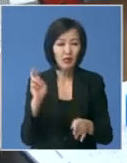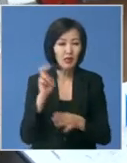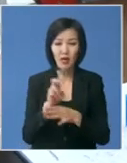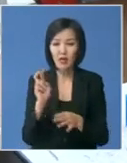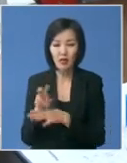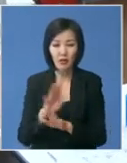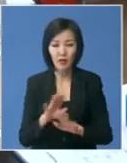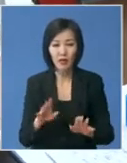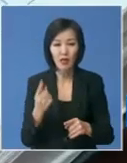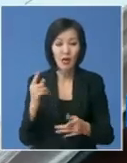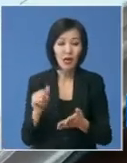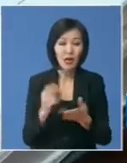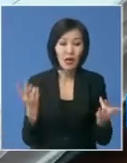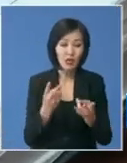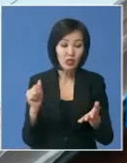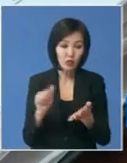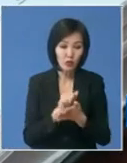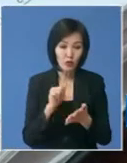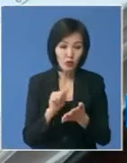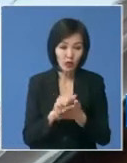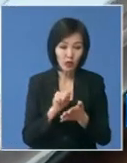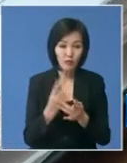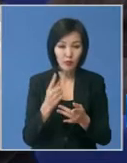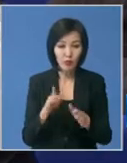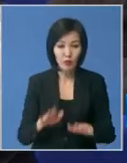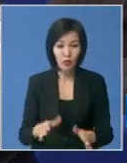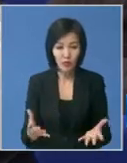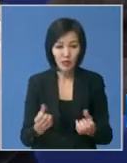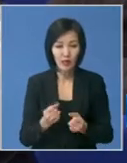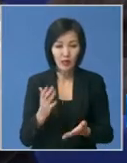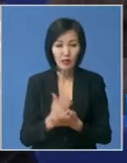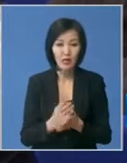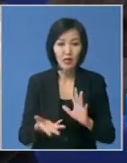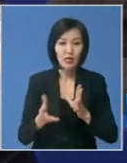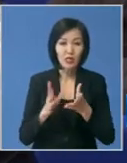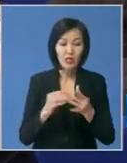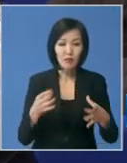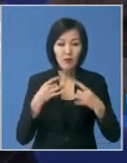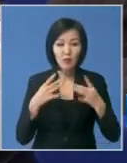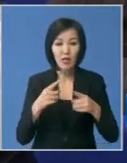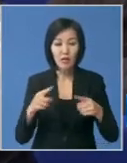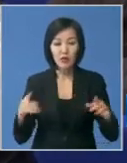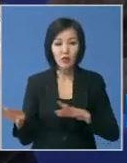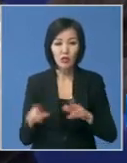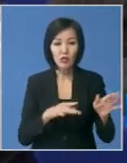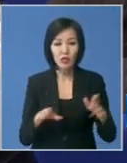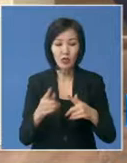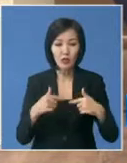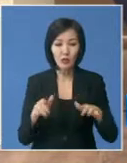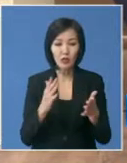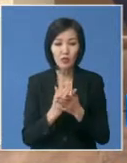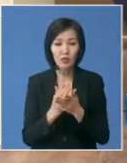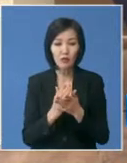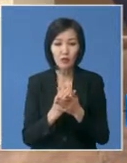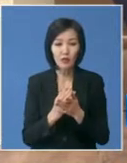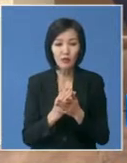қажетті құжаттарды бір жерден рәсімдей алады. Жалпы оқу орнын мерейтойына орай түрлі шаралар ұйымдастырылып жатыр. Соның